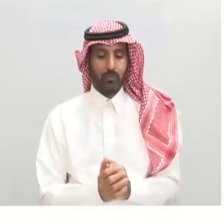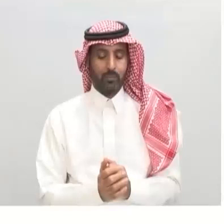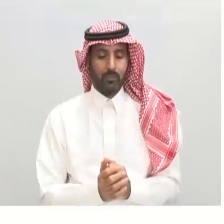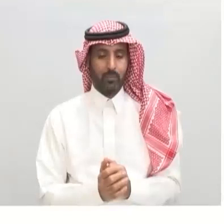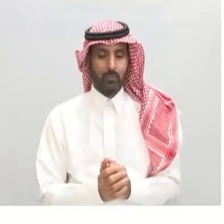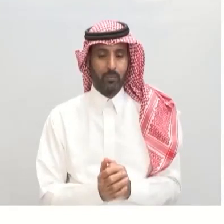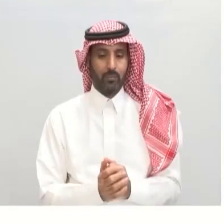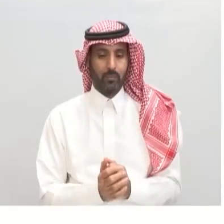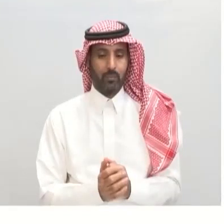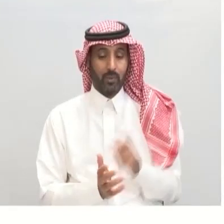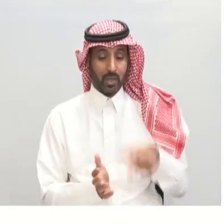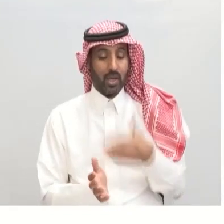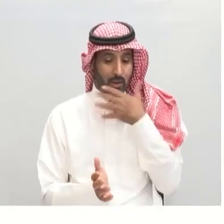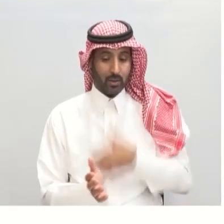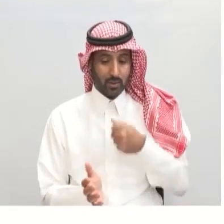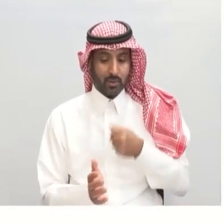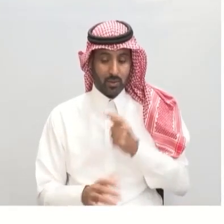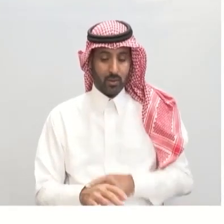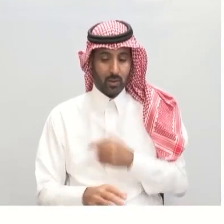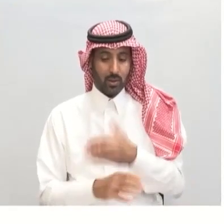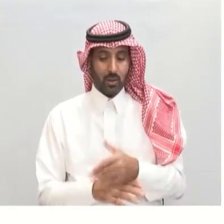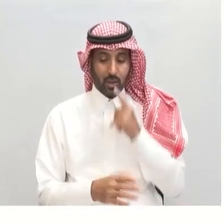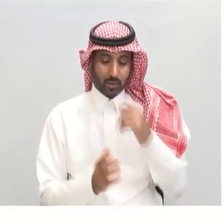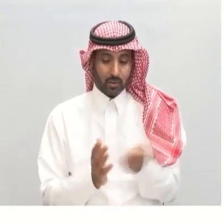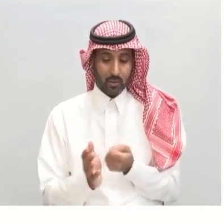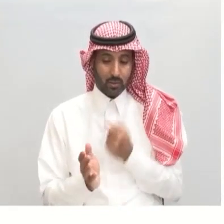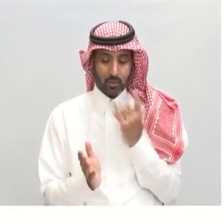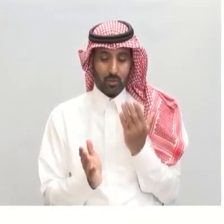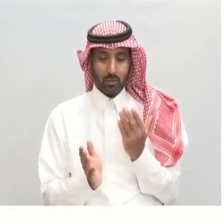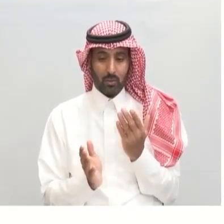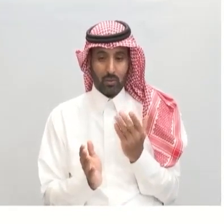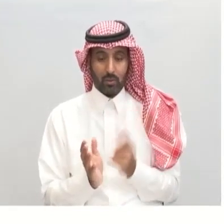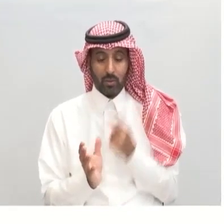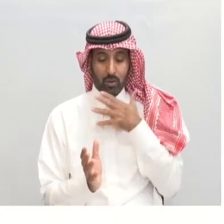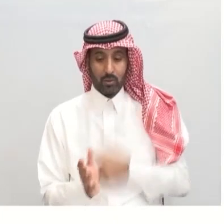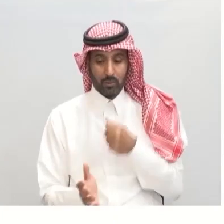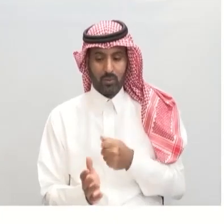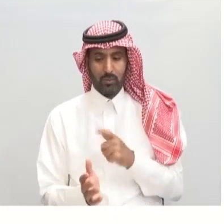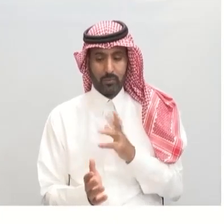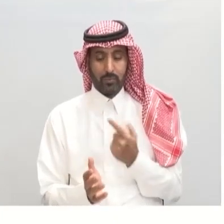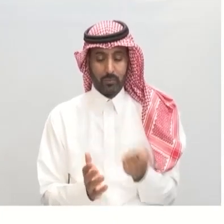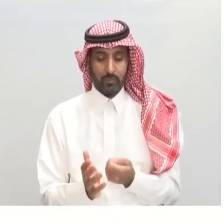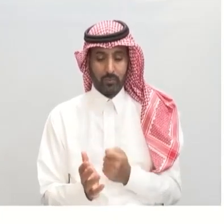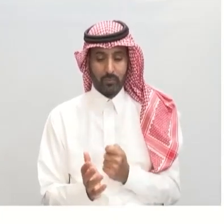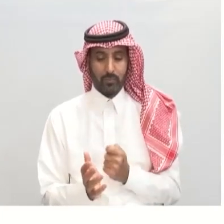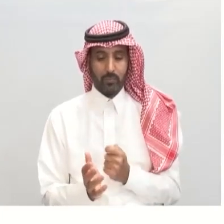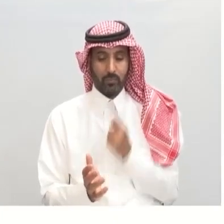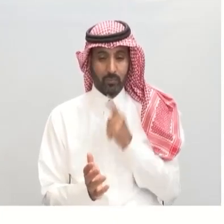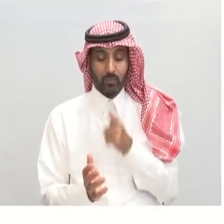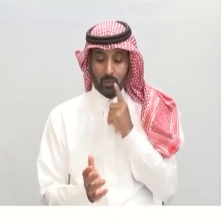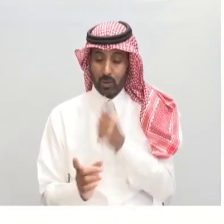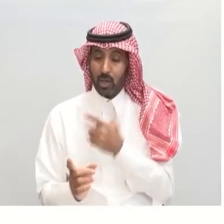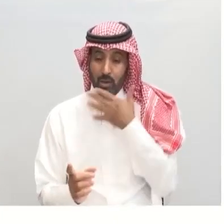نقول في عهد النبي صلى الله عليه وسلم التدوين والكتابه في عهد الرسول صلى الله عليه وسلم حيث